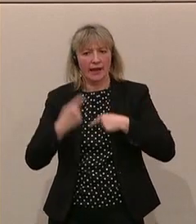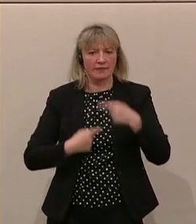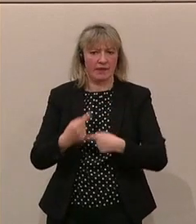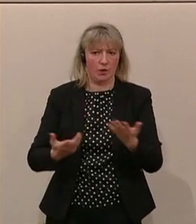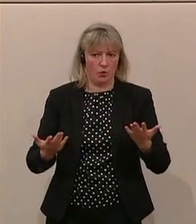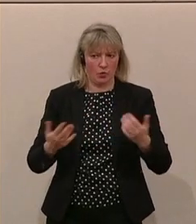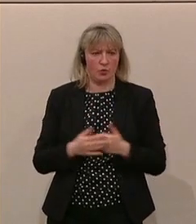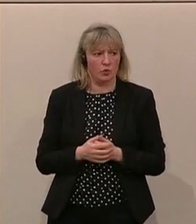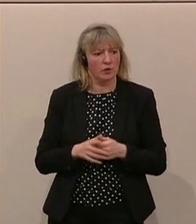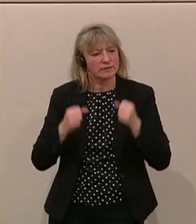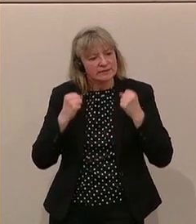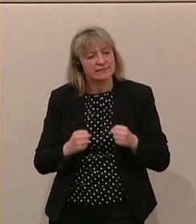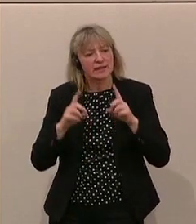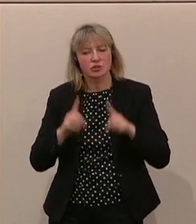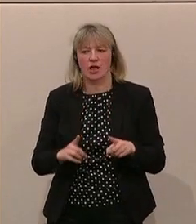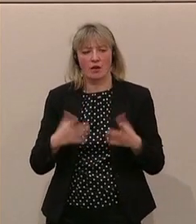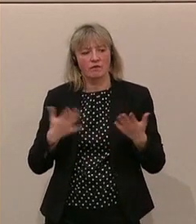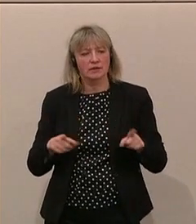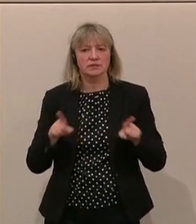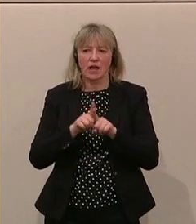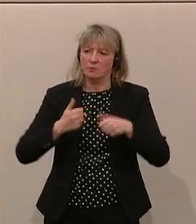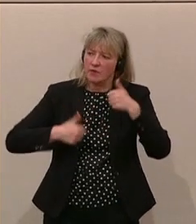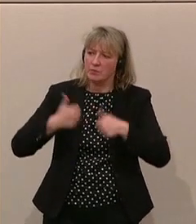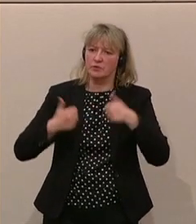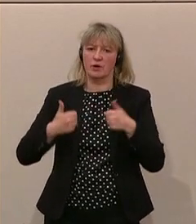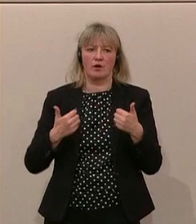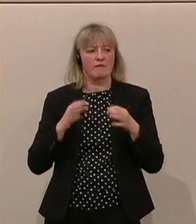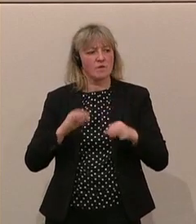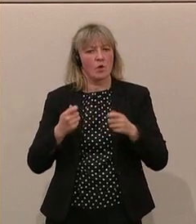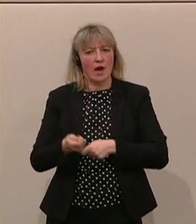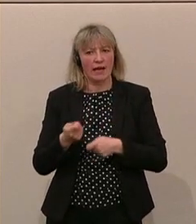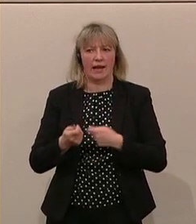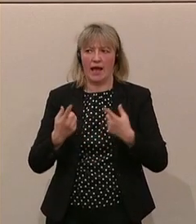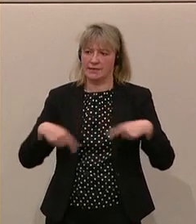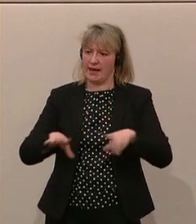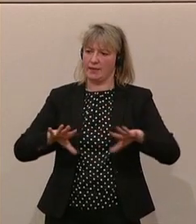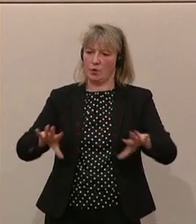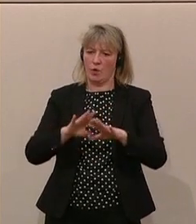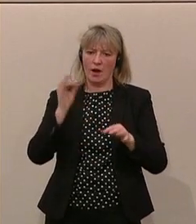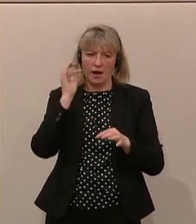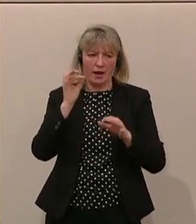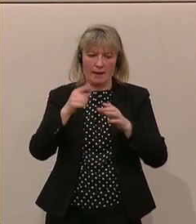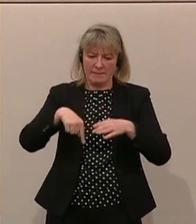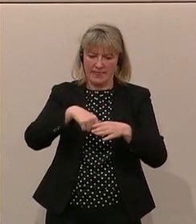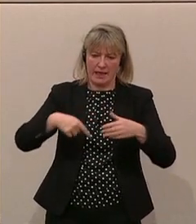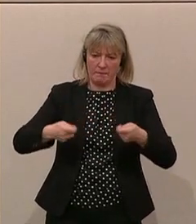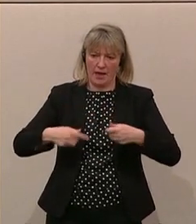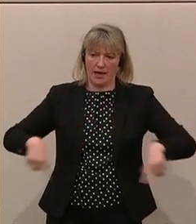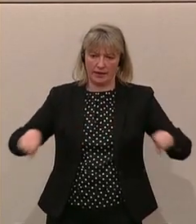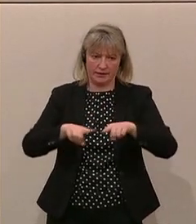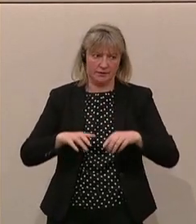Entwicklung. Sicherstellung gleicher Wettbewerbsbedingungen für den Agrarsektor im Binnenmarkt.